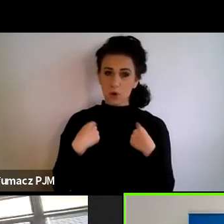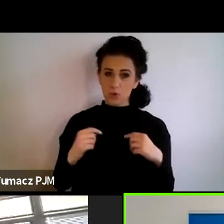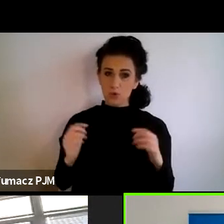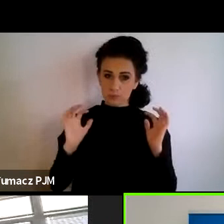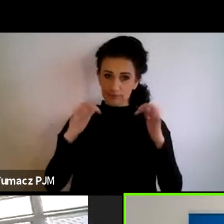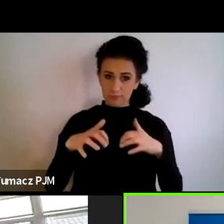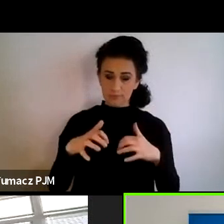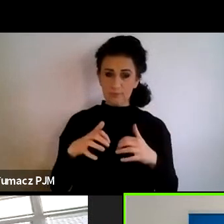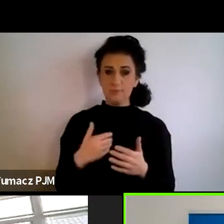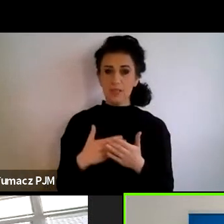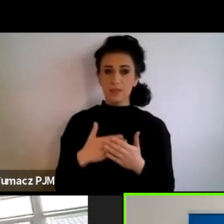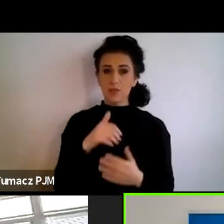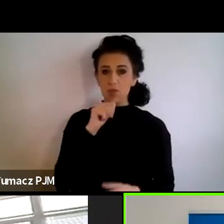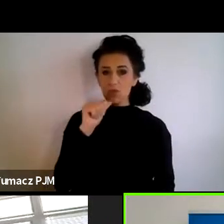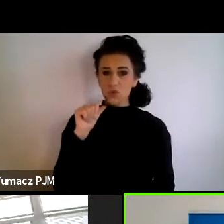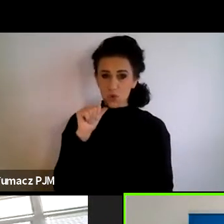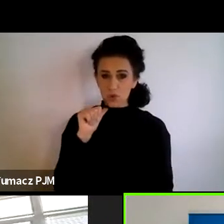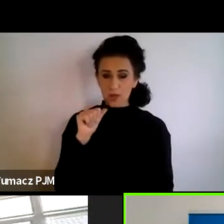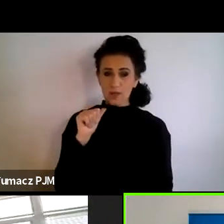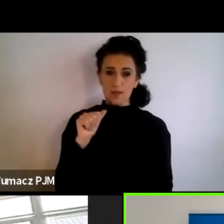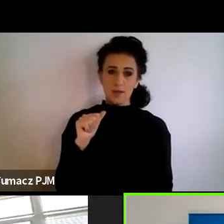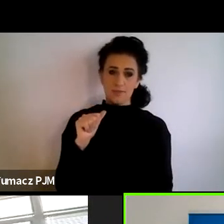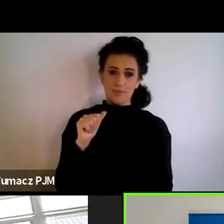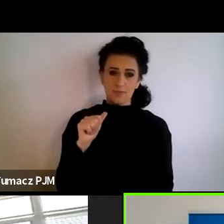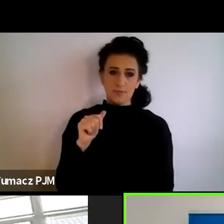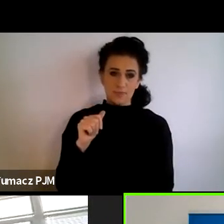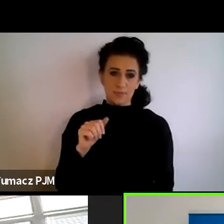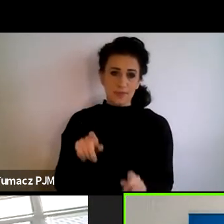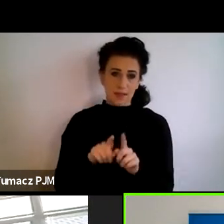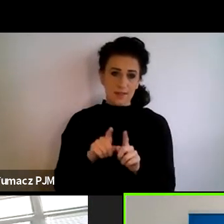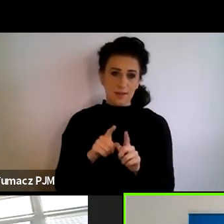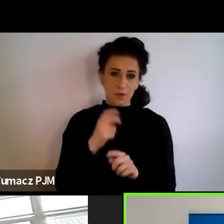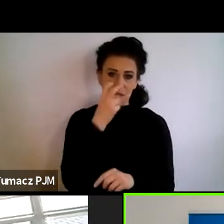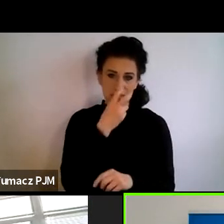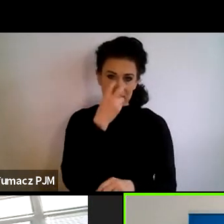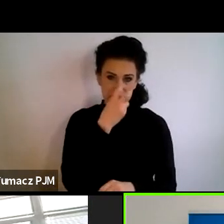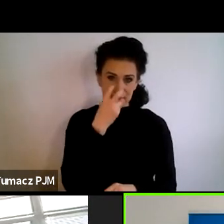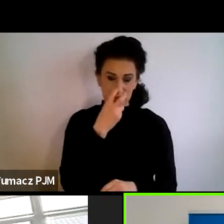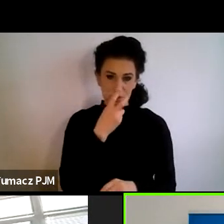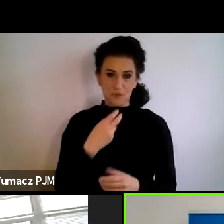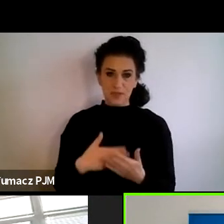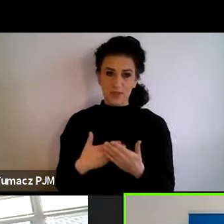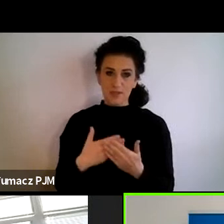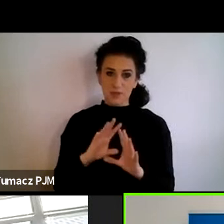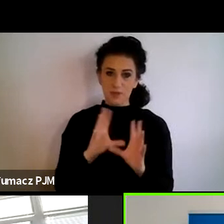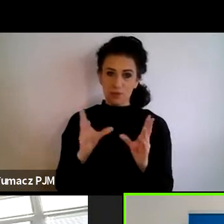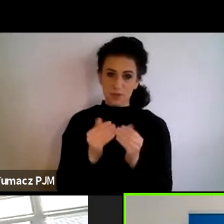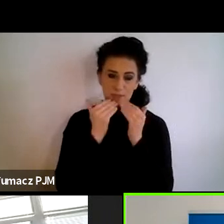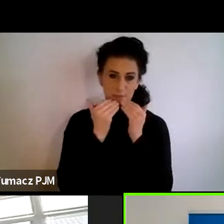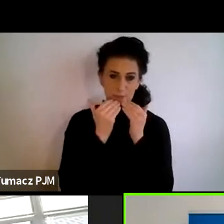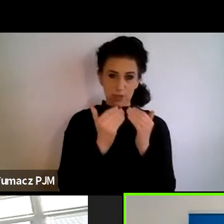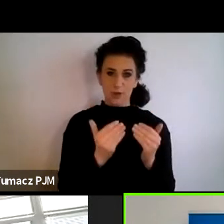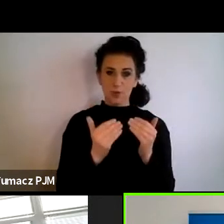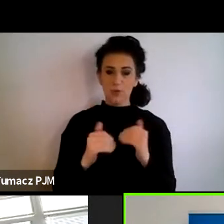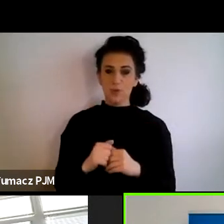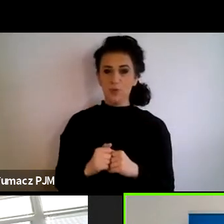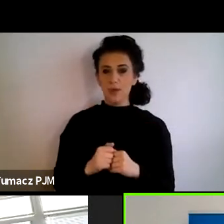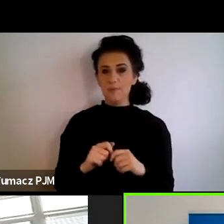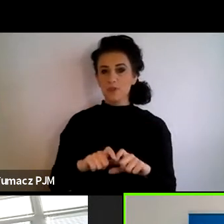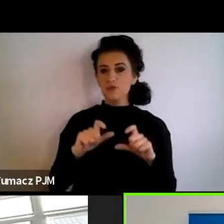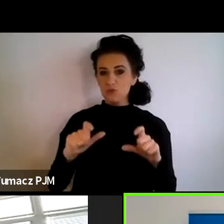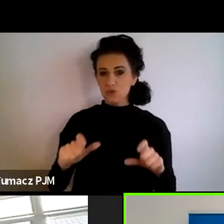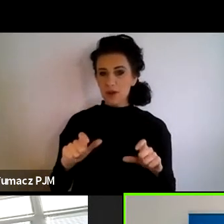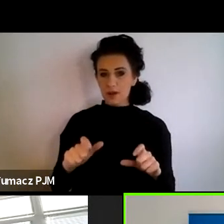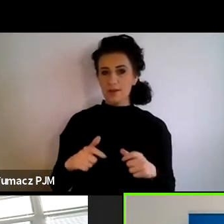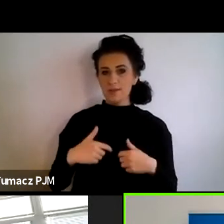że wczoraj Państwo nie byli rozczarowani występami. Bardzo serdecznie wszystkim prelegentom dziękuję za to, że ten czas poświęcili, podzielili